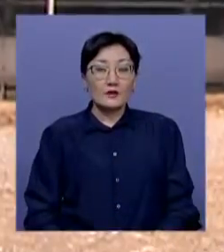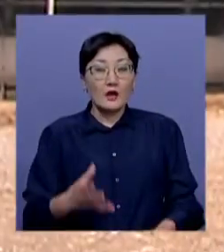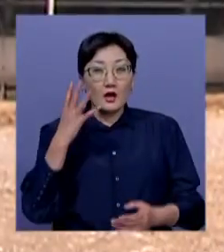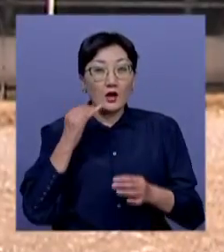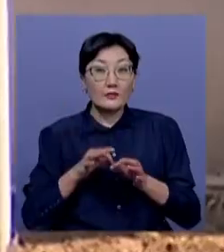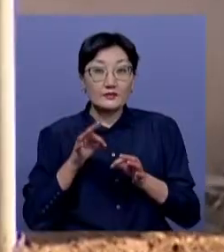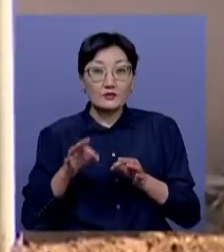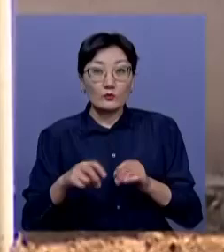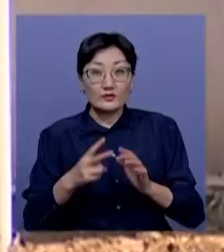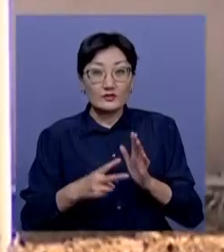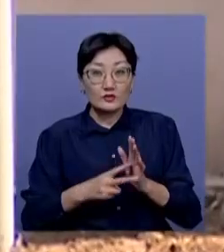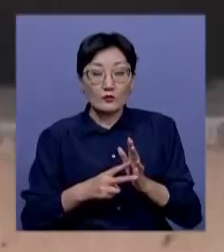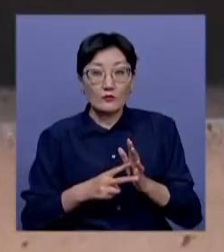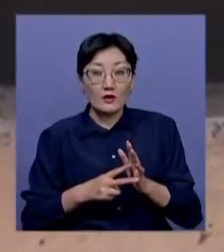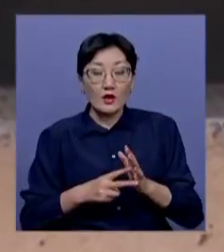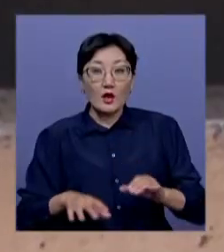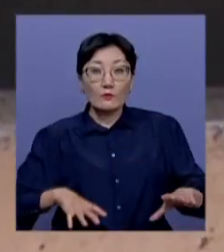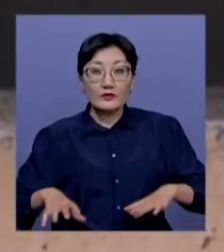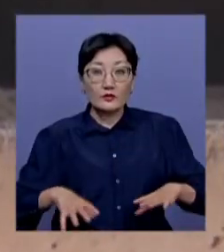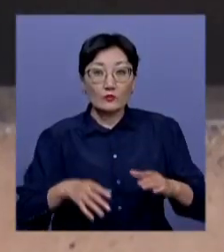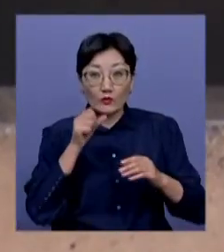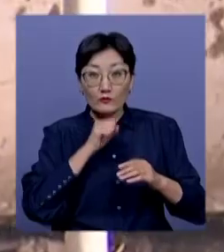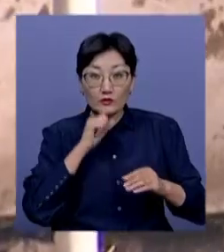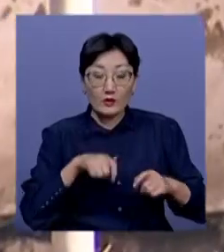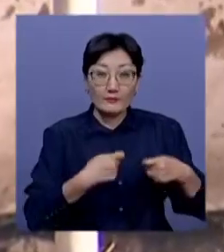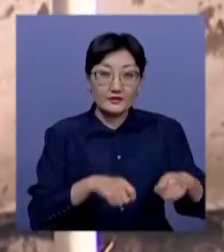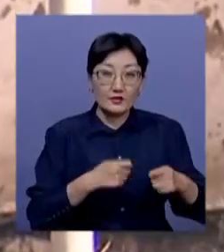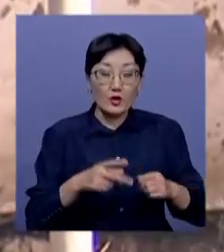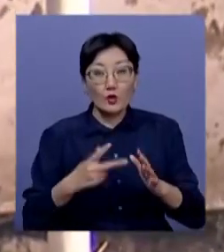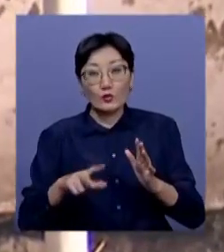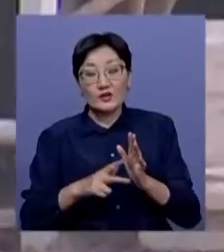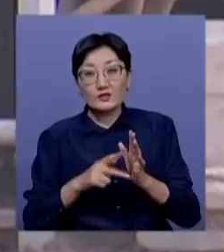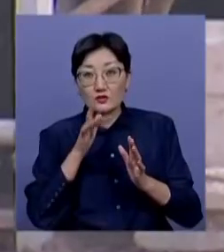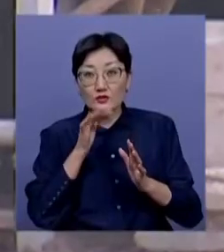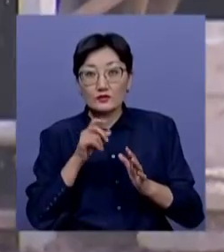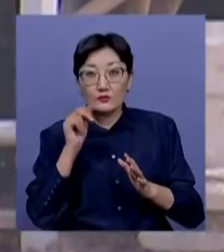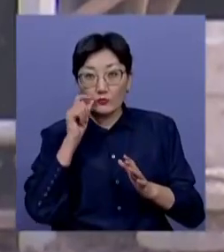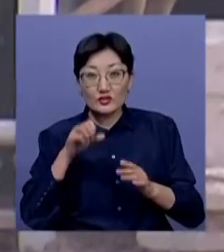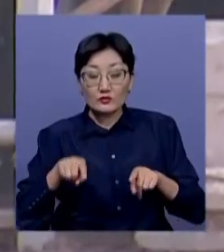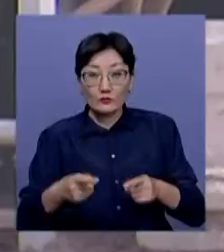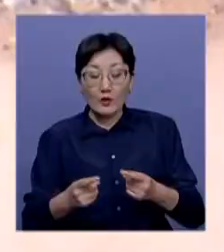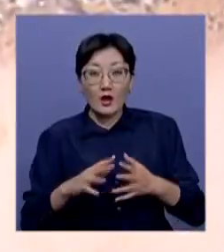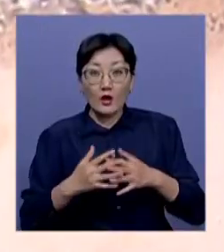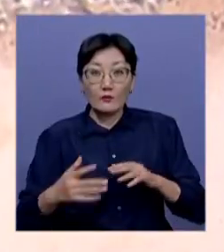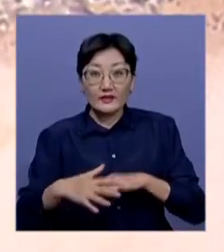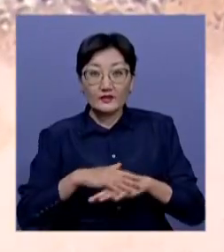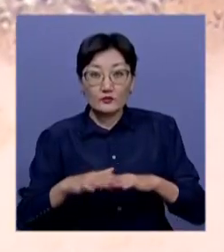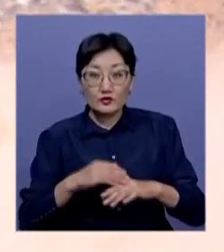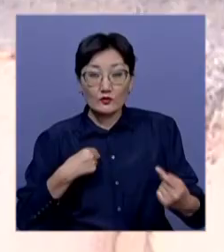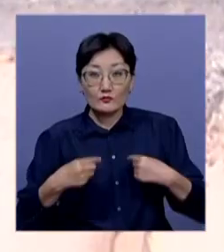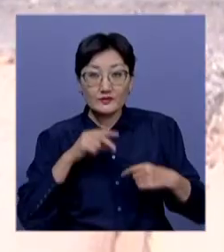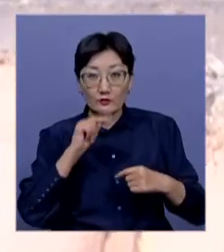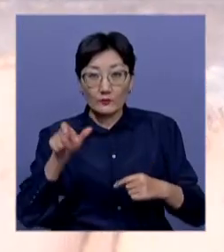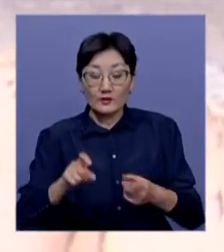Алматы облысында 17 басшылық ұрлап, оны базарға өткізіп жіберген 37 жасар барымташы қолға түсті. Ауыл жұртшылығын зар илеткен